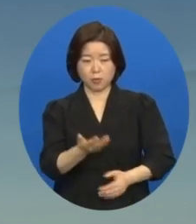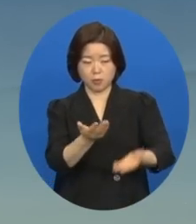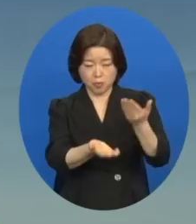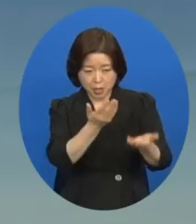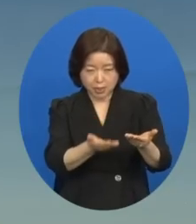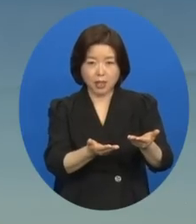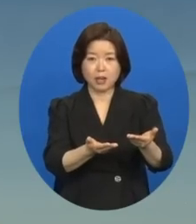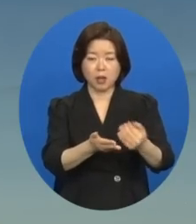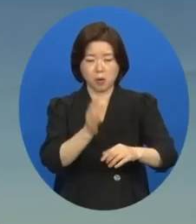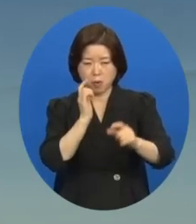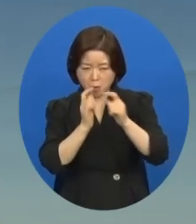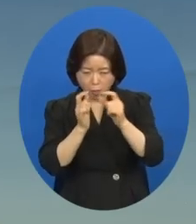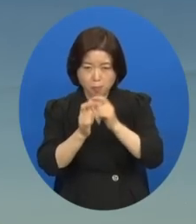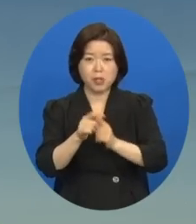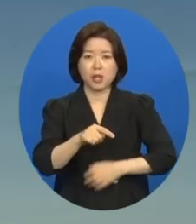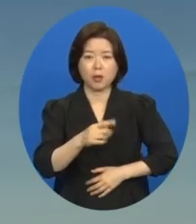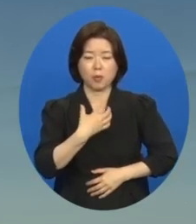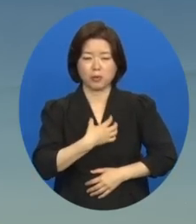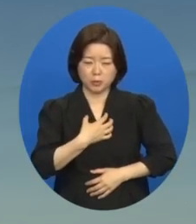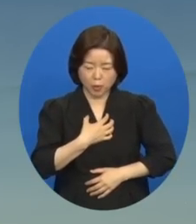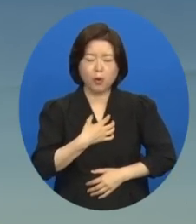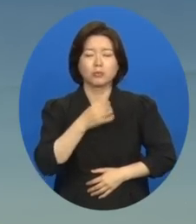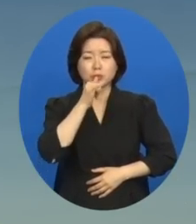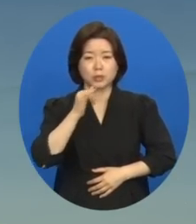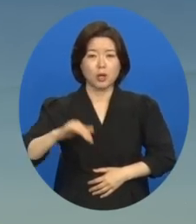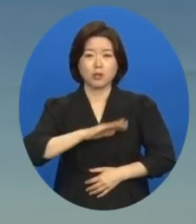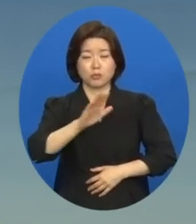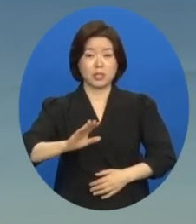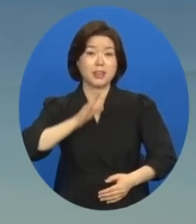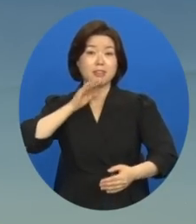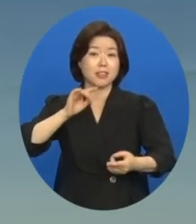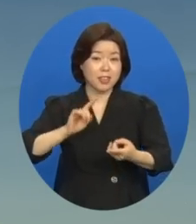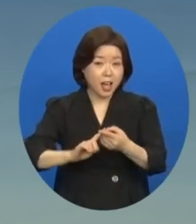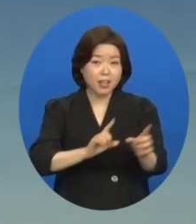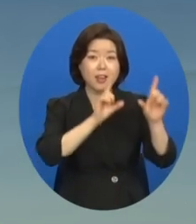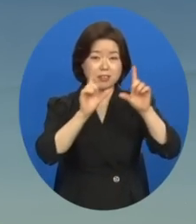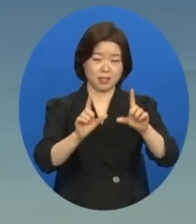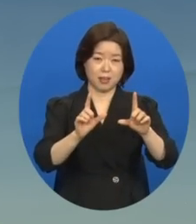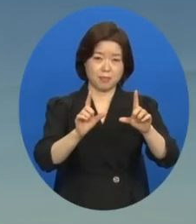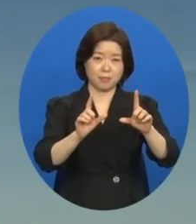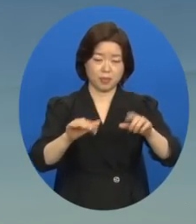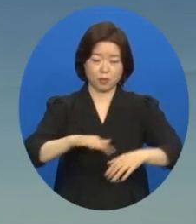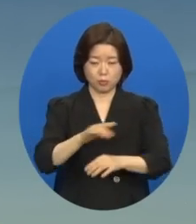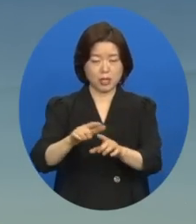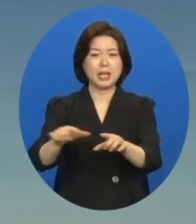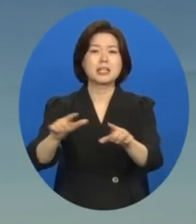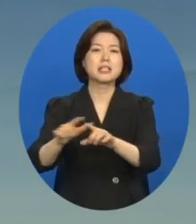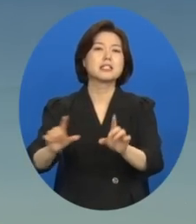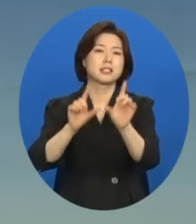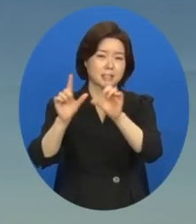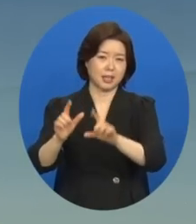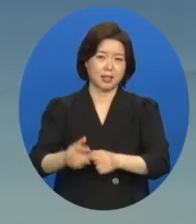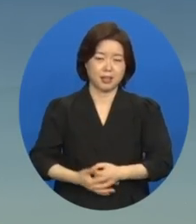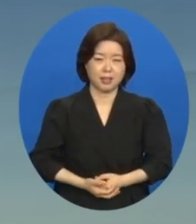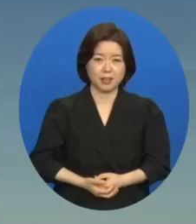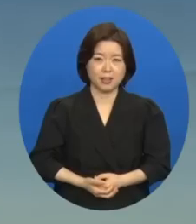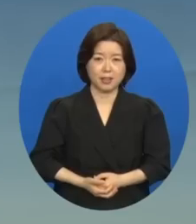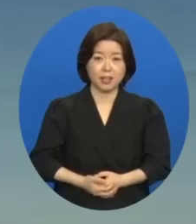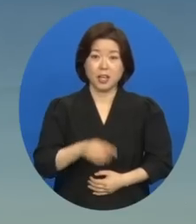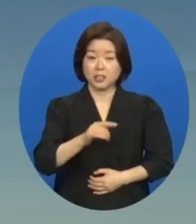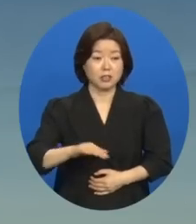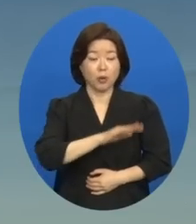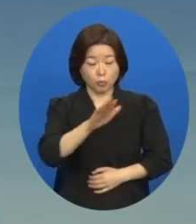판단하고 고민하고 염려하는 것이 우리의 당연한 삶이고 우리의 일상이에요. 그것이